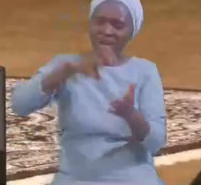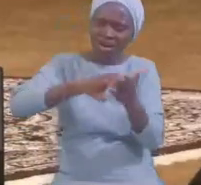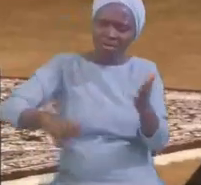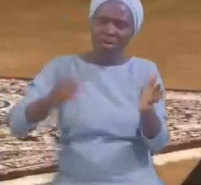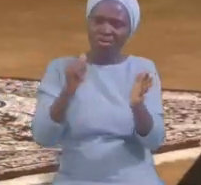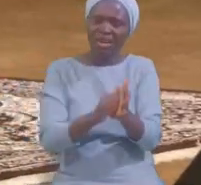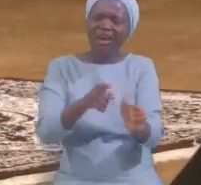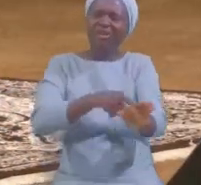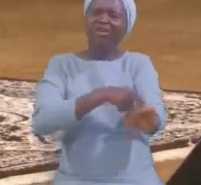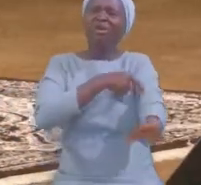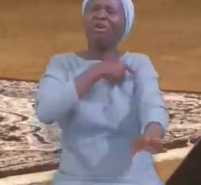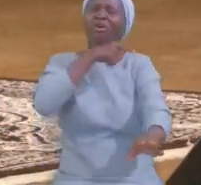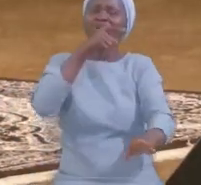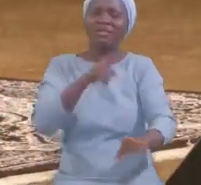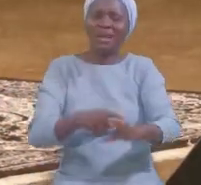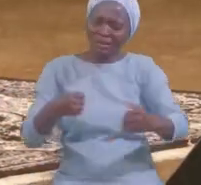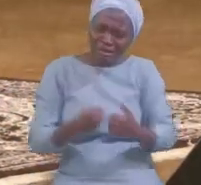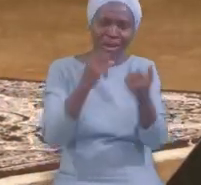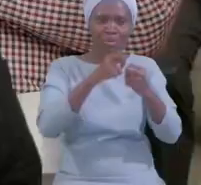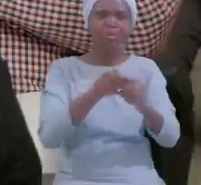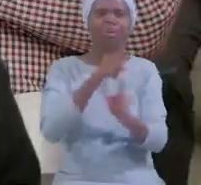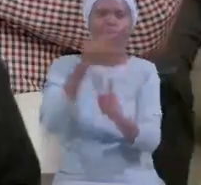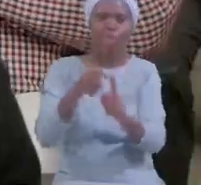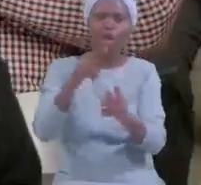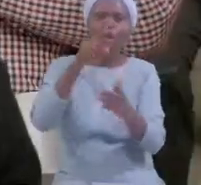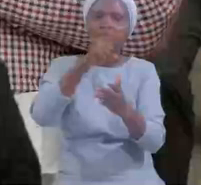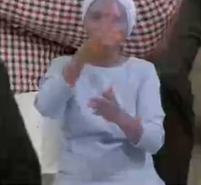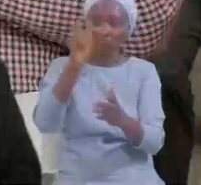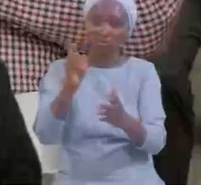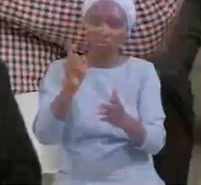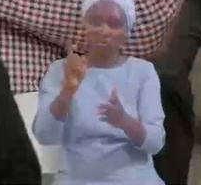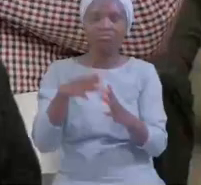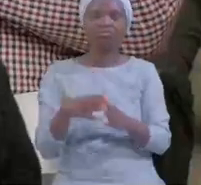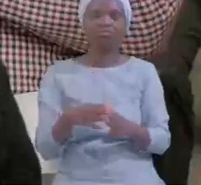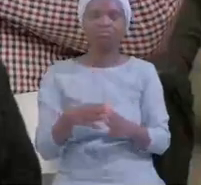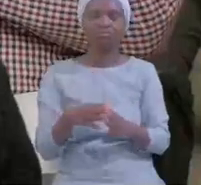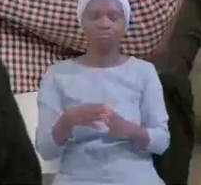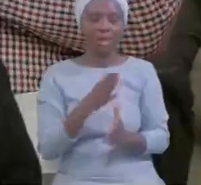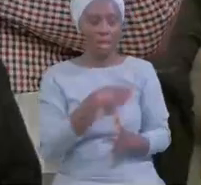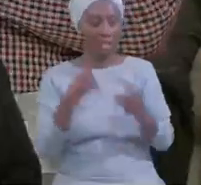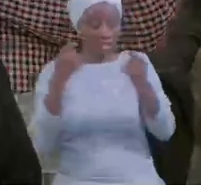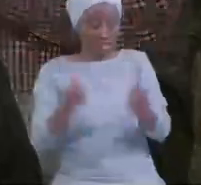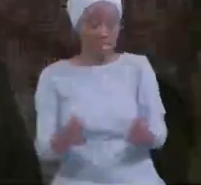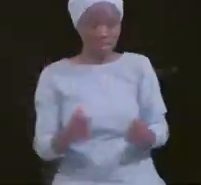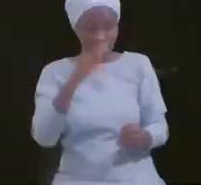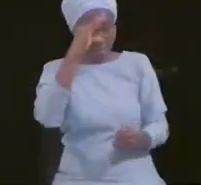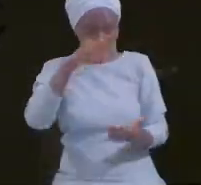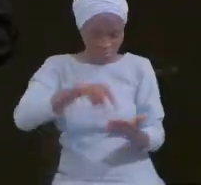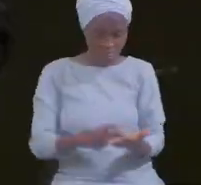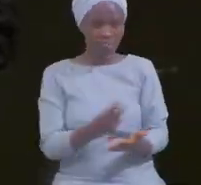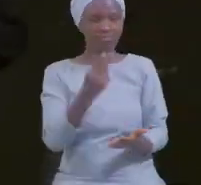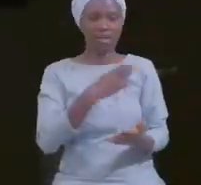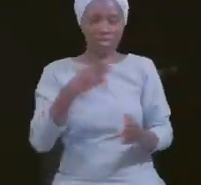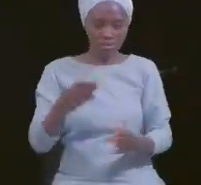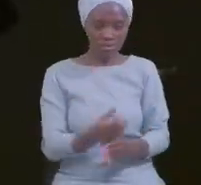date? Quand va-t-il l'ôter ce soir? À l'instant. Et à l'instant, il se leva, prit son lit